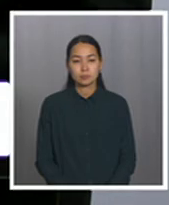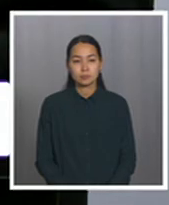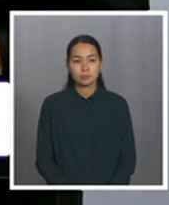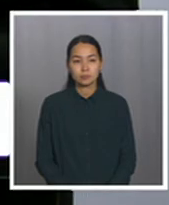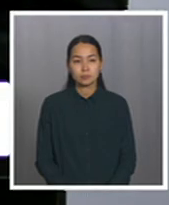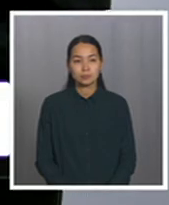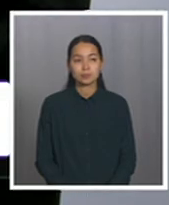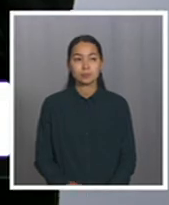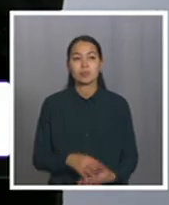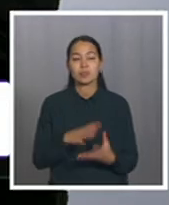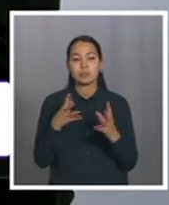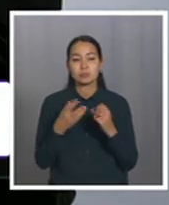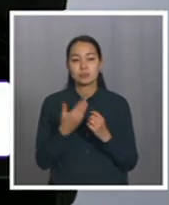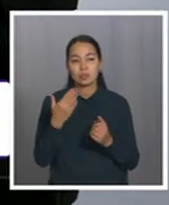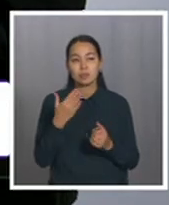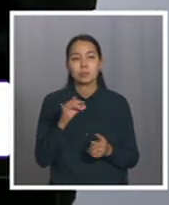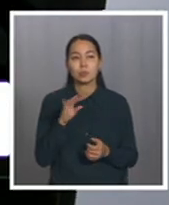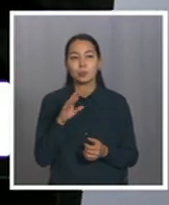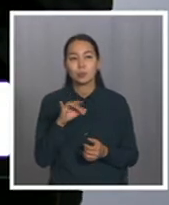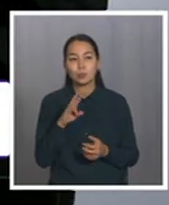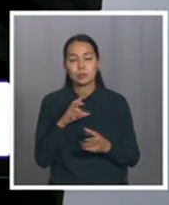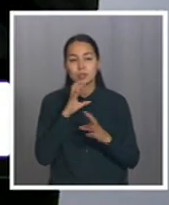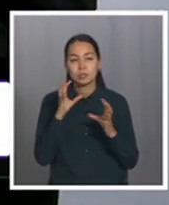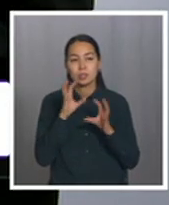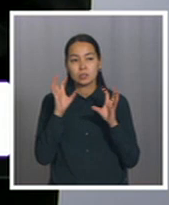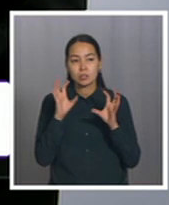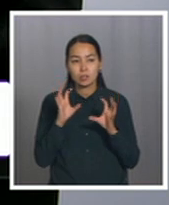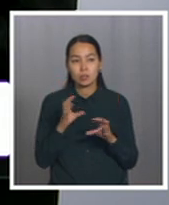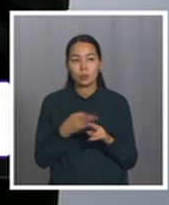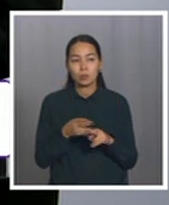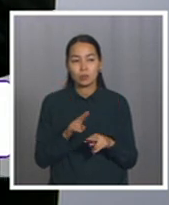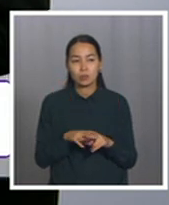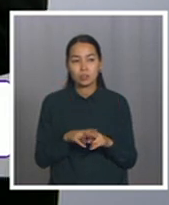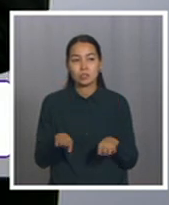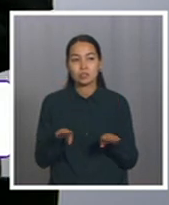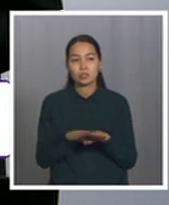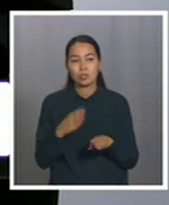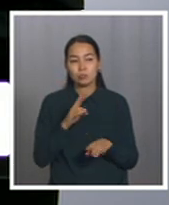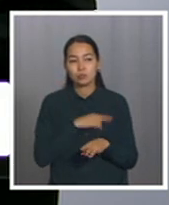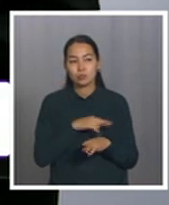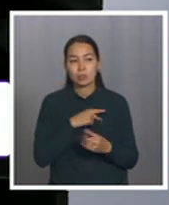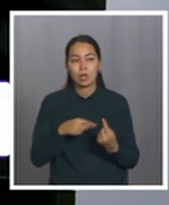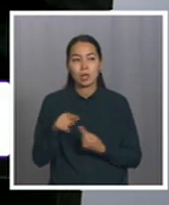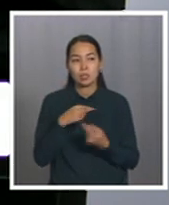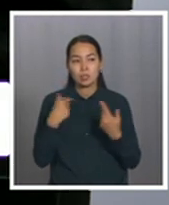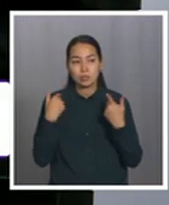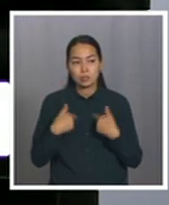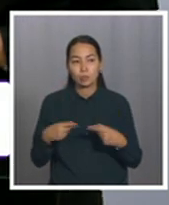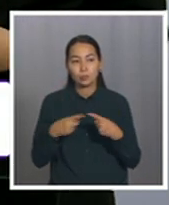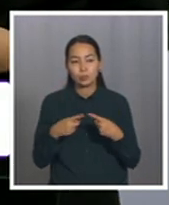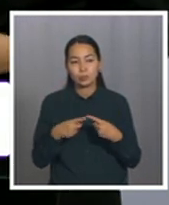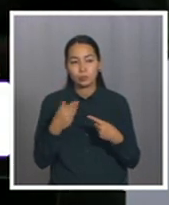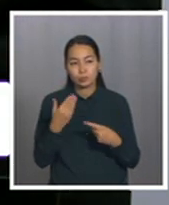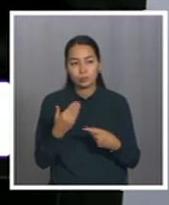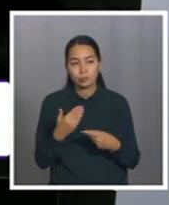Жалпы біз атаған импульс моментінің сақталу заңы ол жабық жүйеде айналатын денелердің бұрыштық импульсы тұрақты